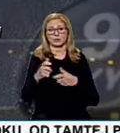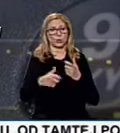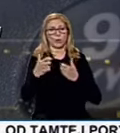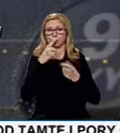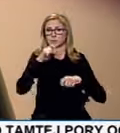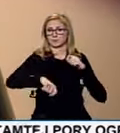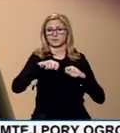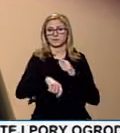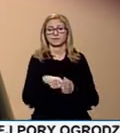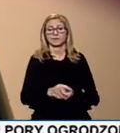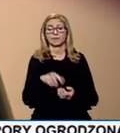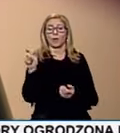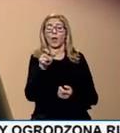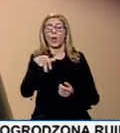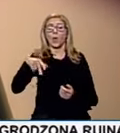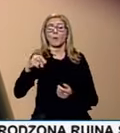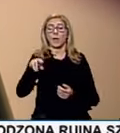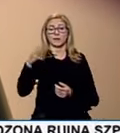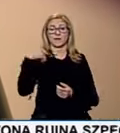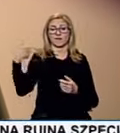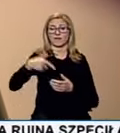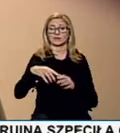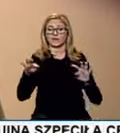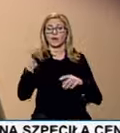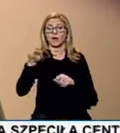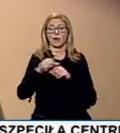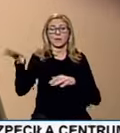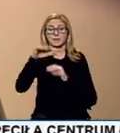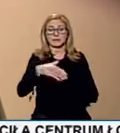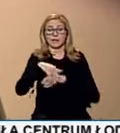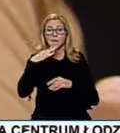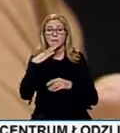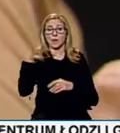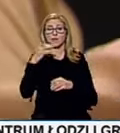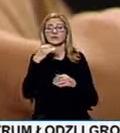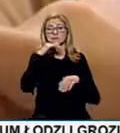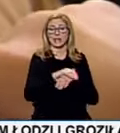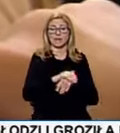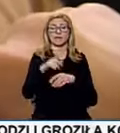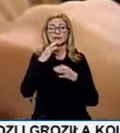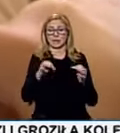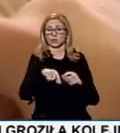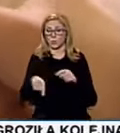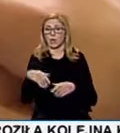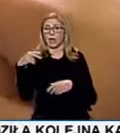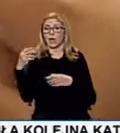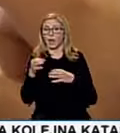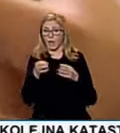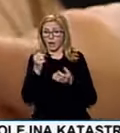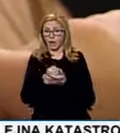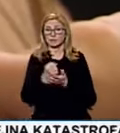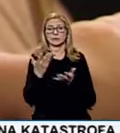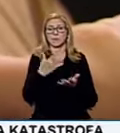będziemy przeprowadzać. Uber powstał w 2009 roku w Kalifornii. Aplikacja umożliwia zamówienie samochodu pod konkretny adres i śledzenie go na